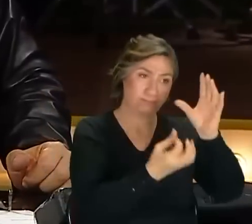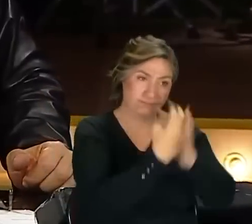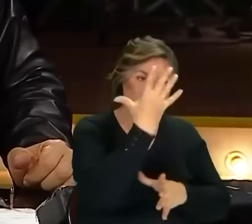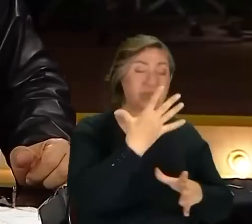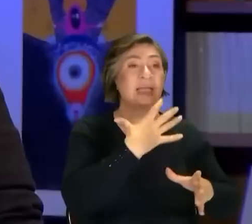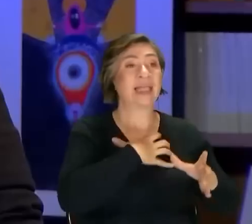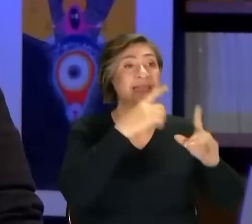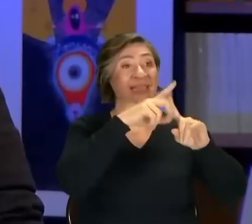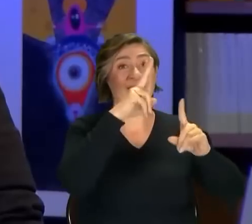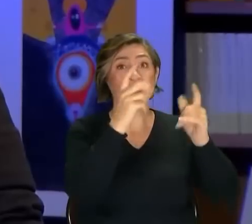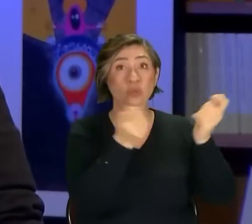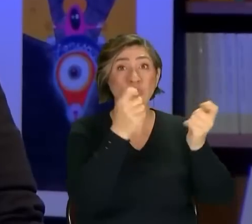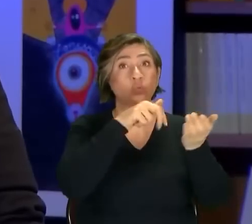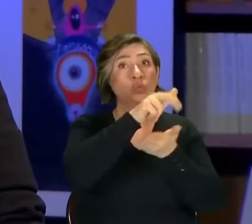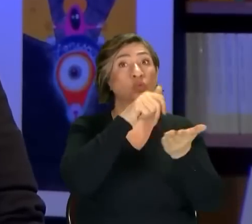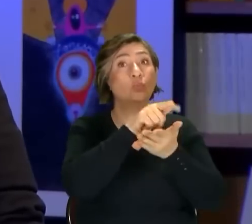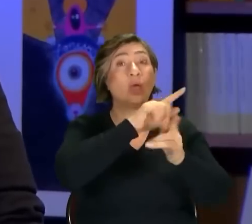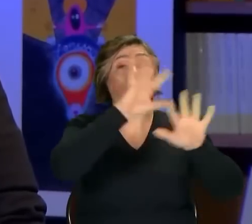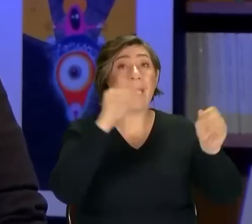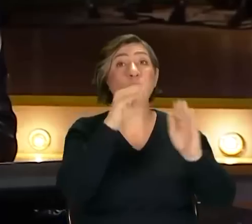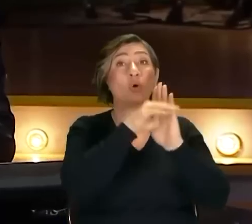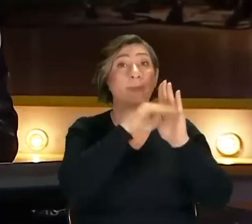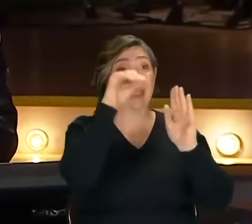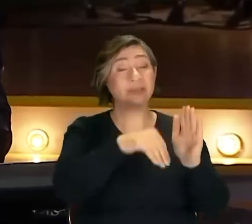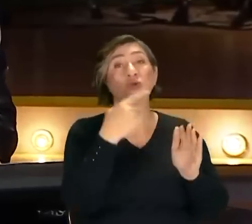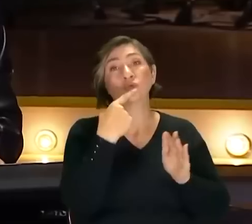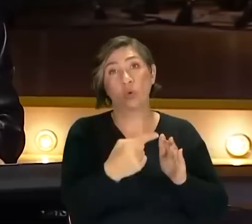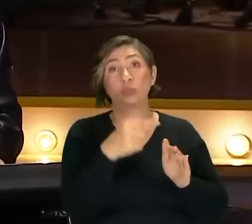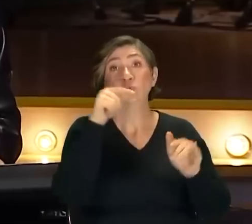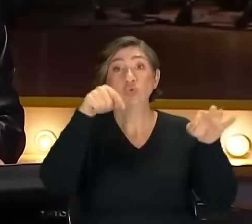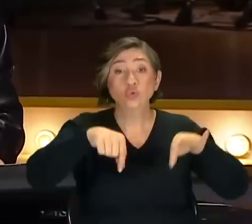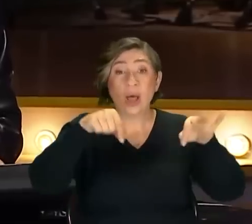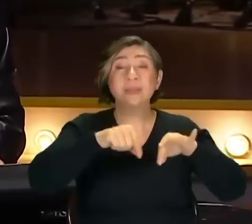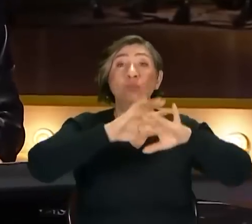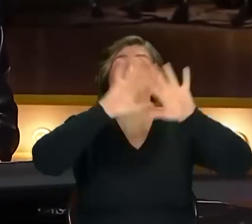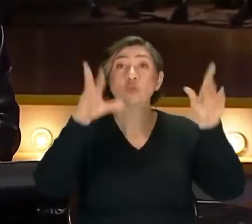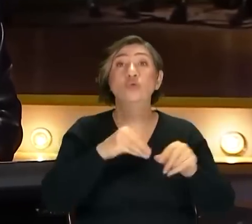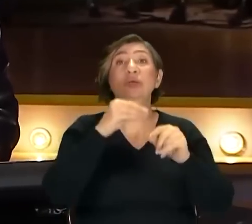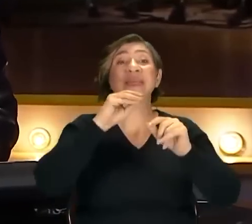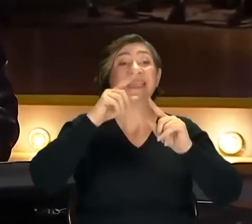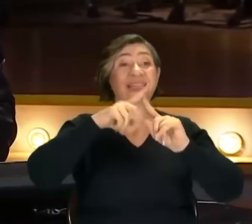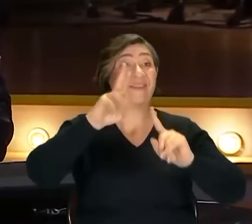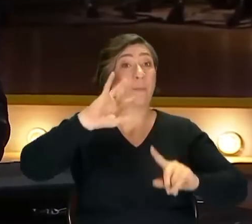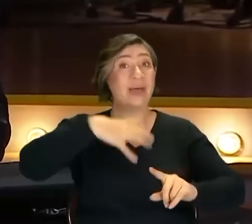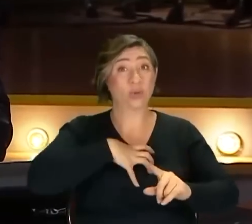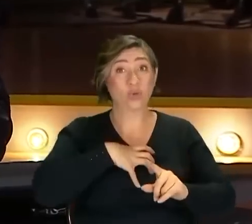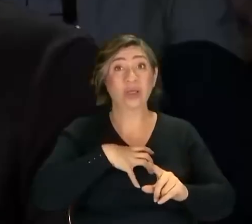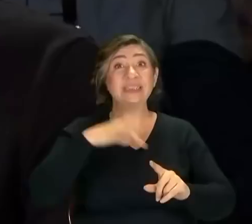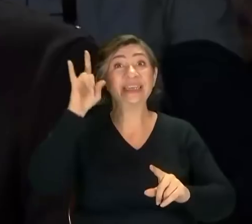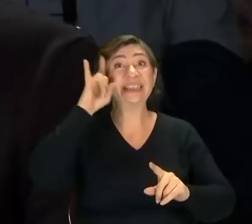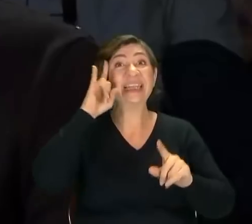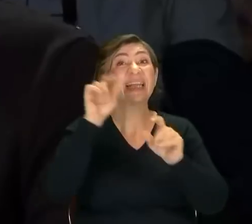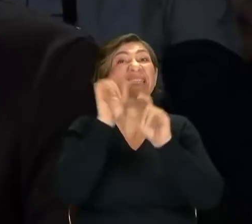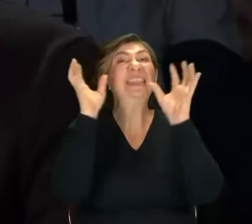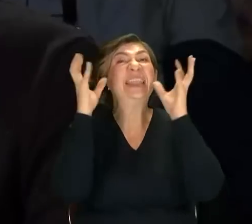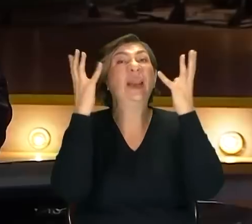kendi televizyonunu kurdun, yürüyorsun bunu. Her programa geldiğinde de söylüyorum. Şu anda bütün medya patronları